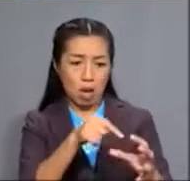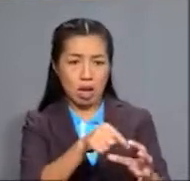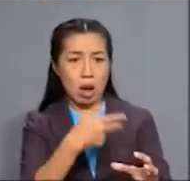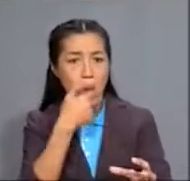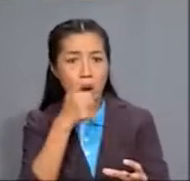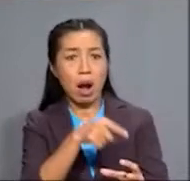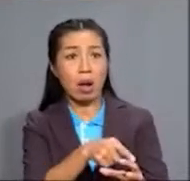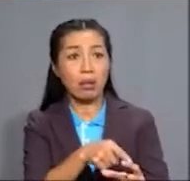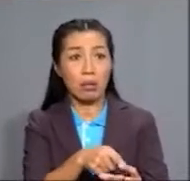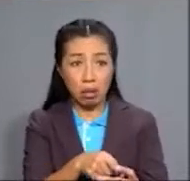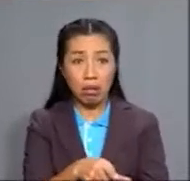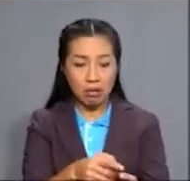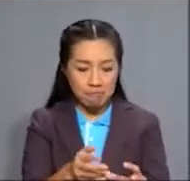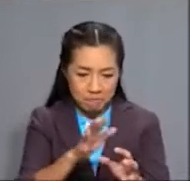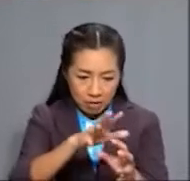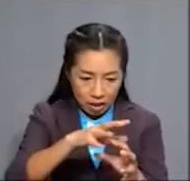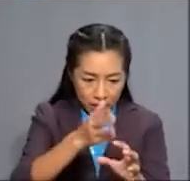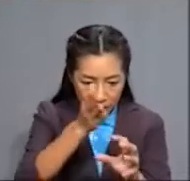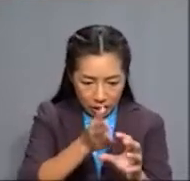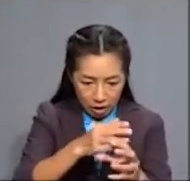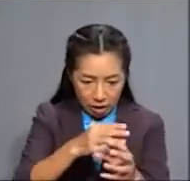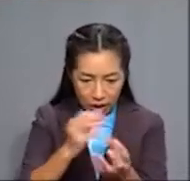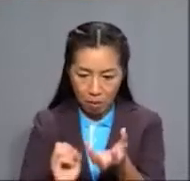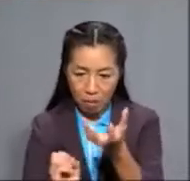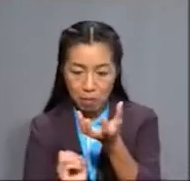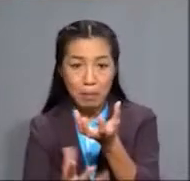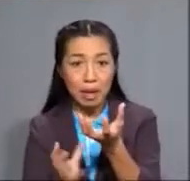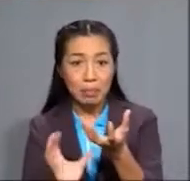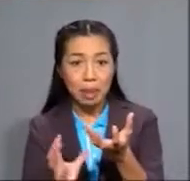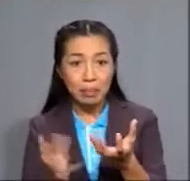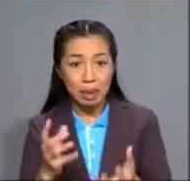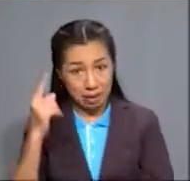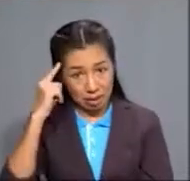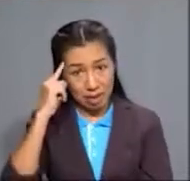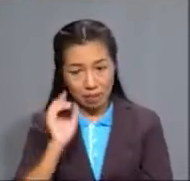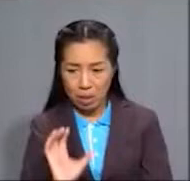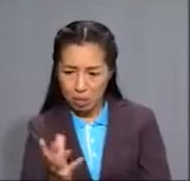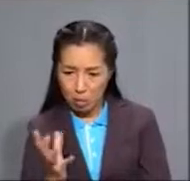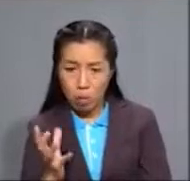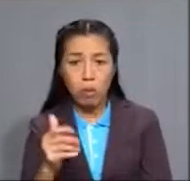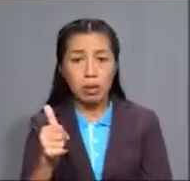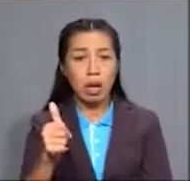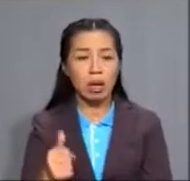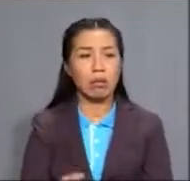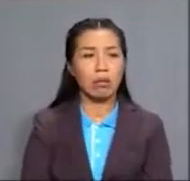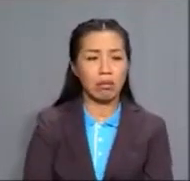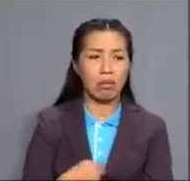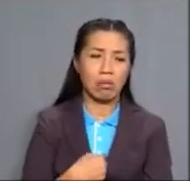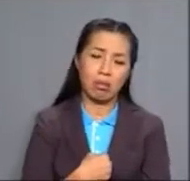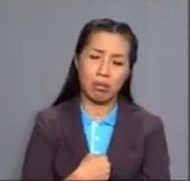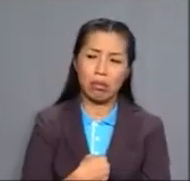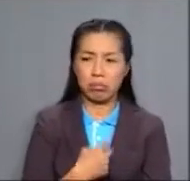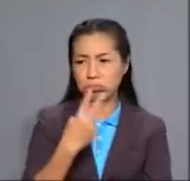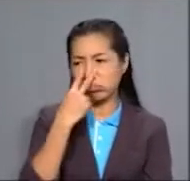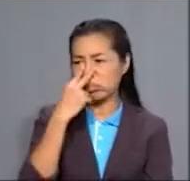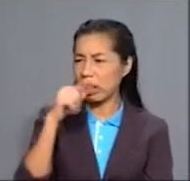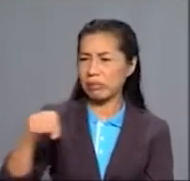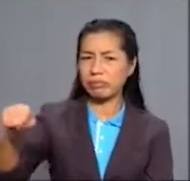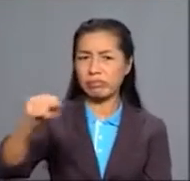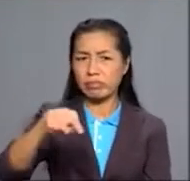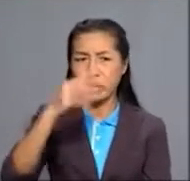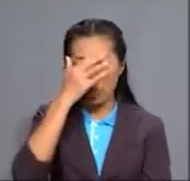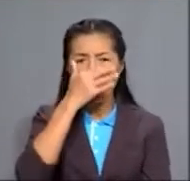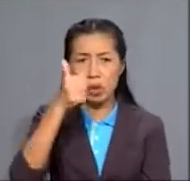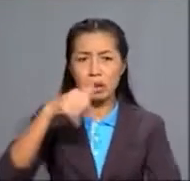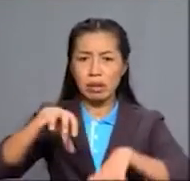คือเป็นเนื้อเมลอนเลยใช่ไหม ใช่ครับ แล้วเอาเรามาใช้ระบบปั่น โอ้ แต่เห็นตรงนี้เนี่ยมันดูส